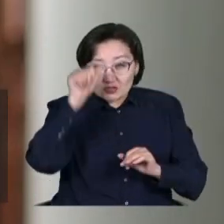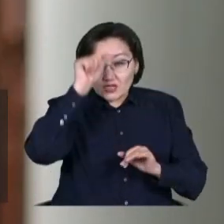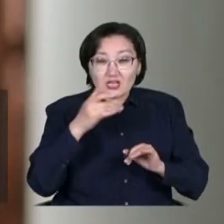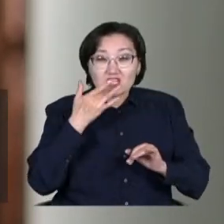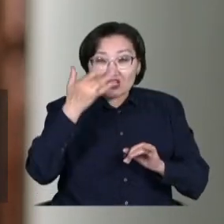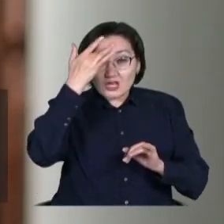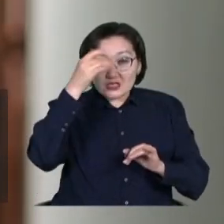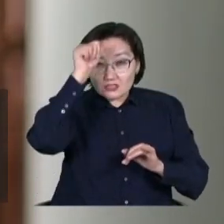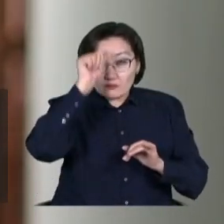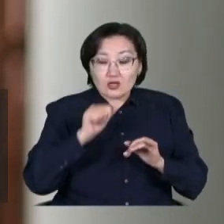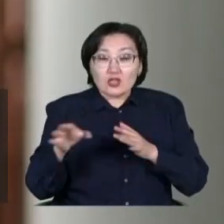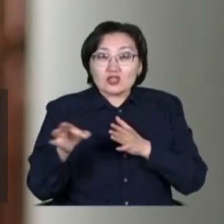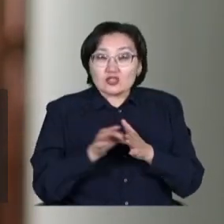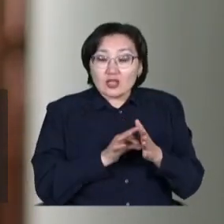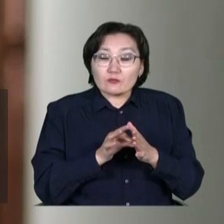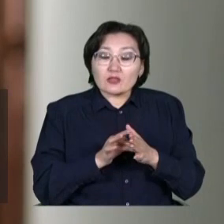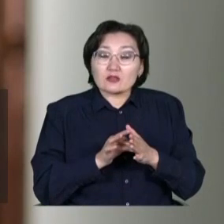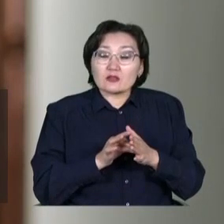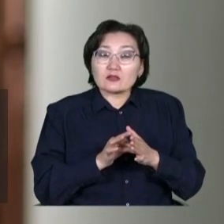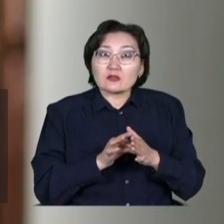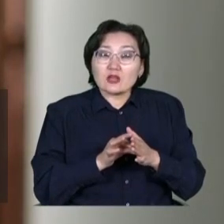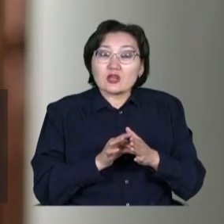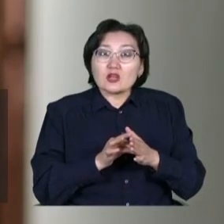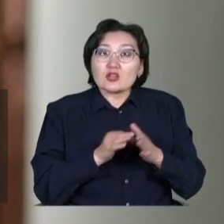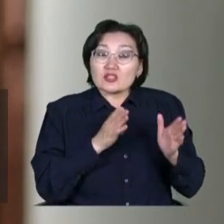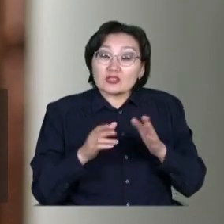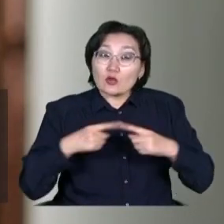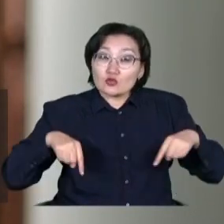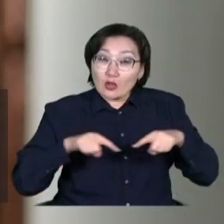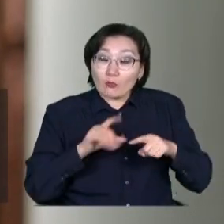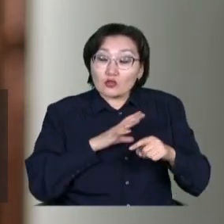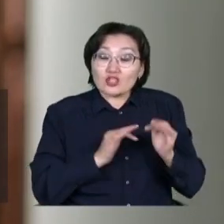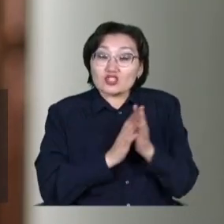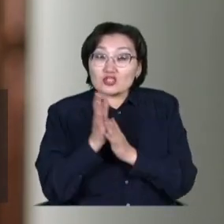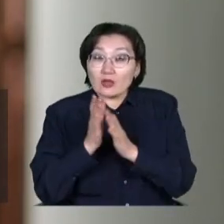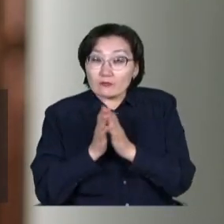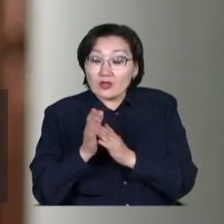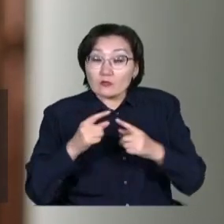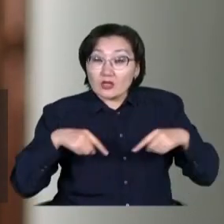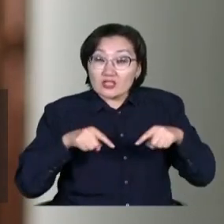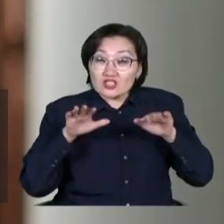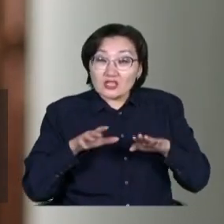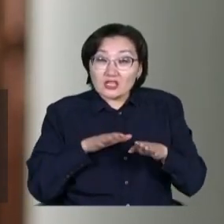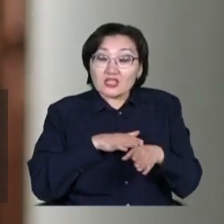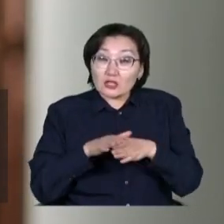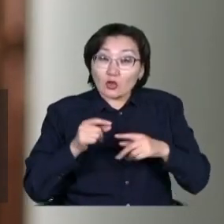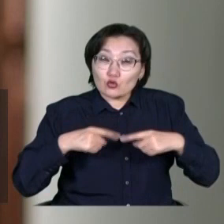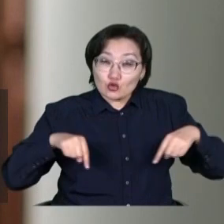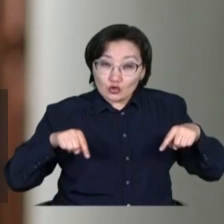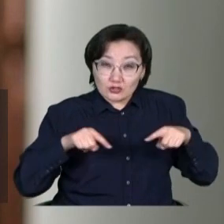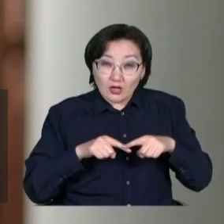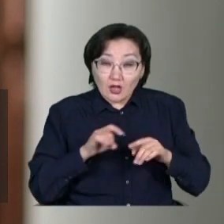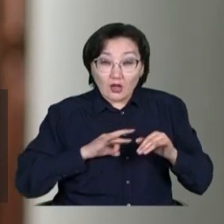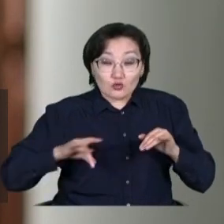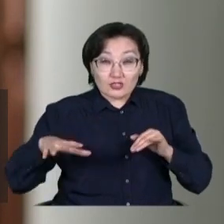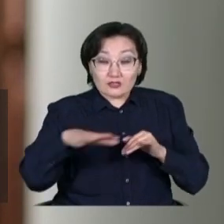айында да оперативті штаб болды жем шөп бойынша. Сол жерде жергілікті атқарушы органдарға,